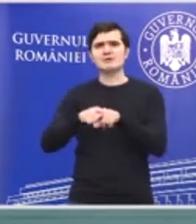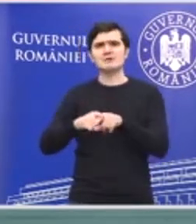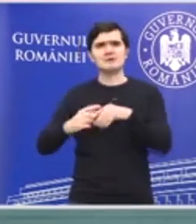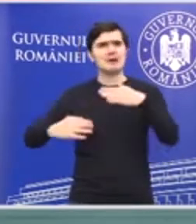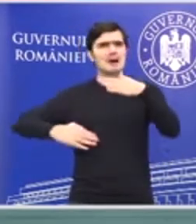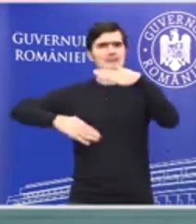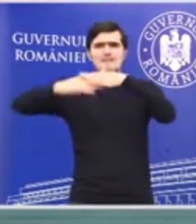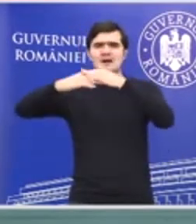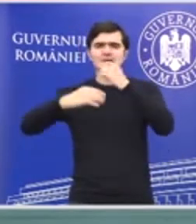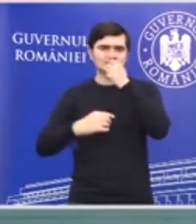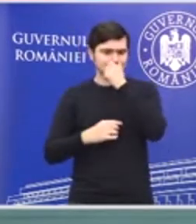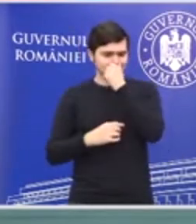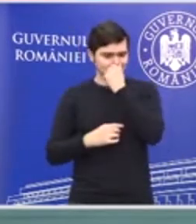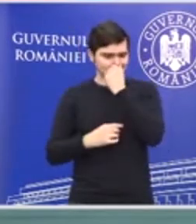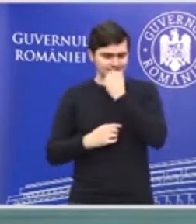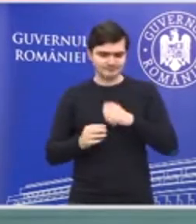maxim.